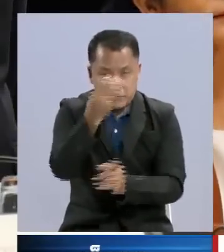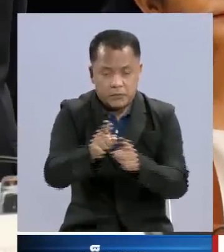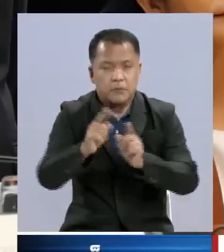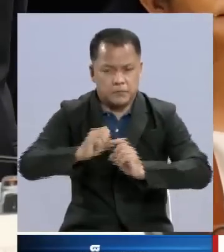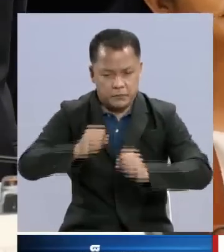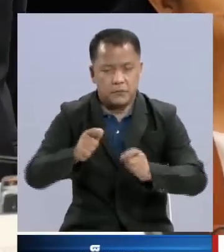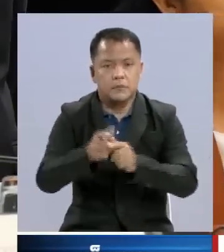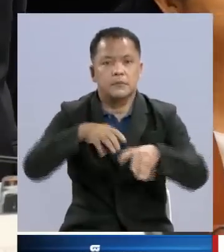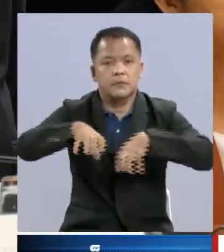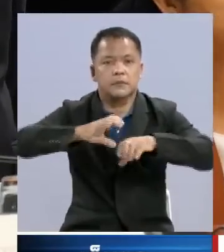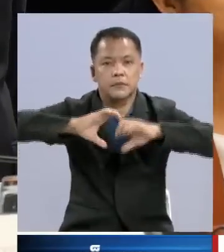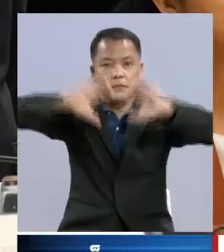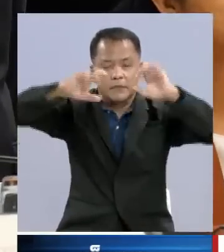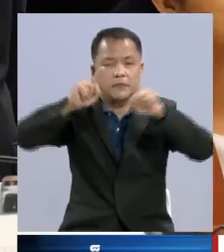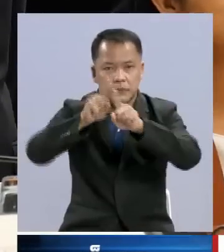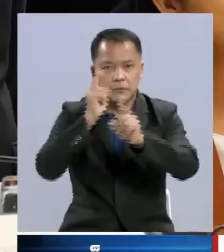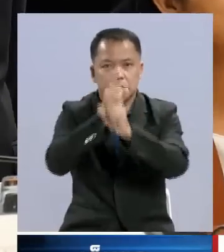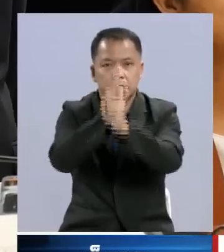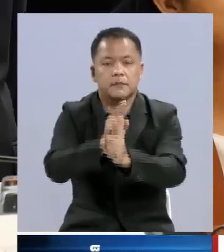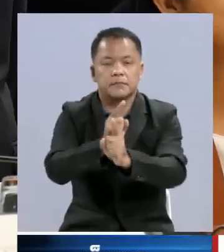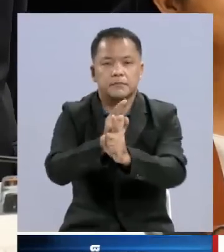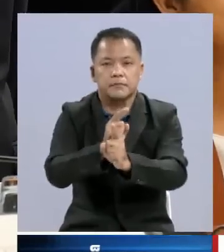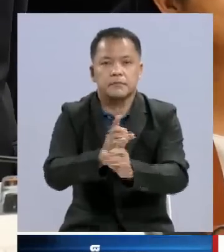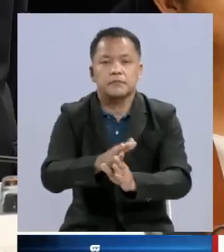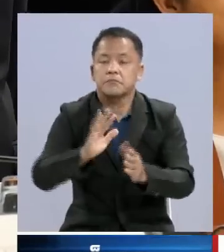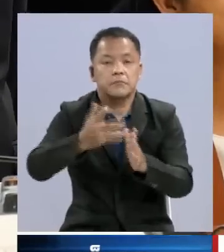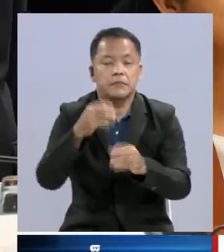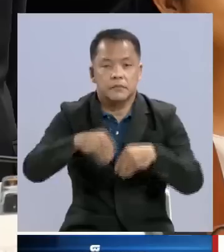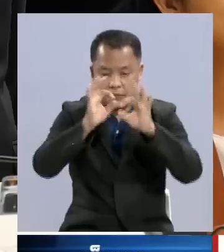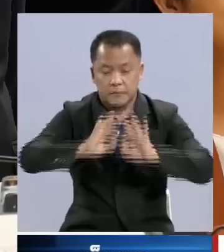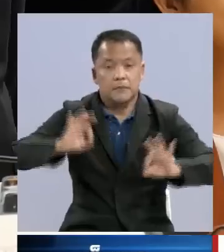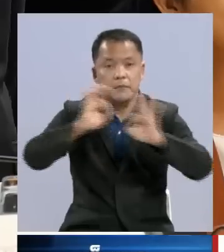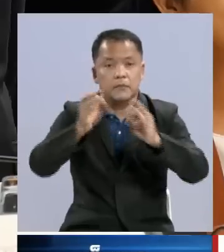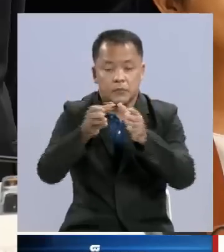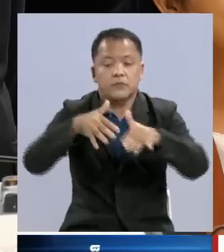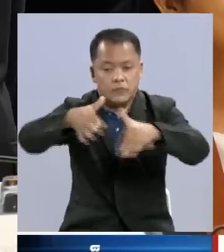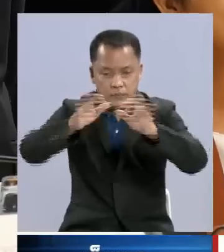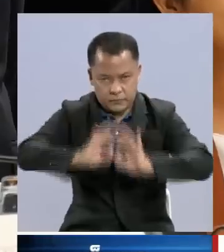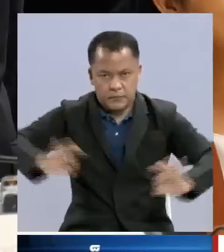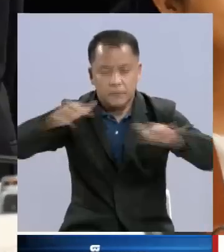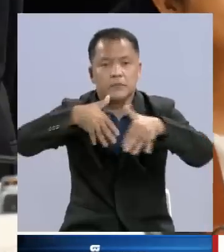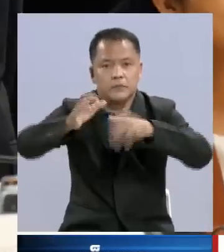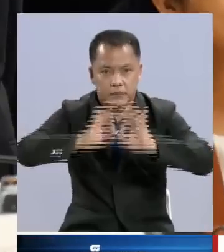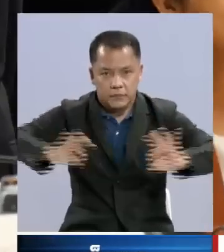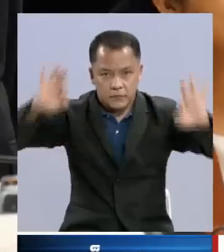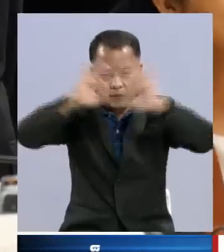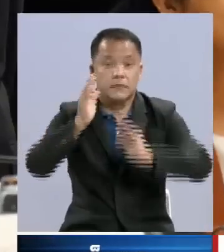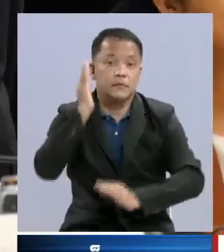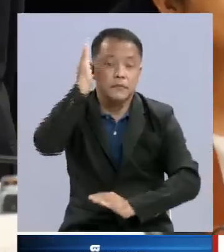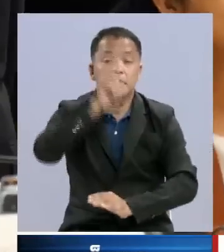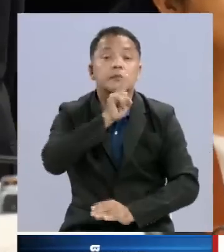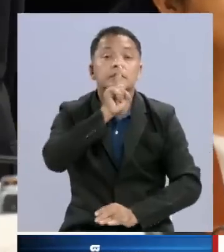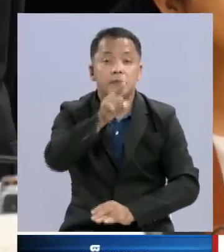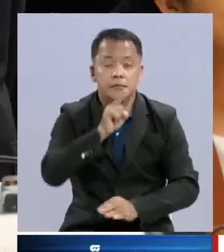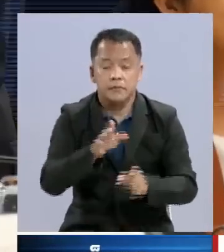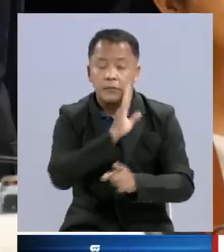องมั่นใจว่าการจัดตั้งรัฐบาลเนี่ยมันต้องเป็นไปตามนั้นเพราะไม่มีอะไรสำคัญไปกว่าเสียงของประชาชนนะครับแล้วก็สุดท้ายก็คือถามความเห็